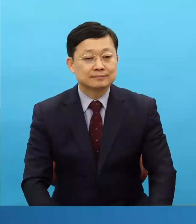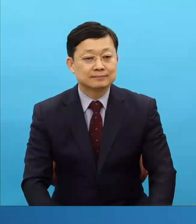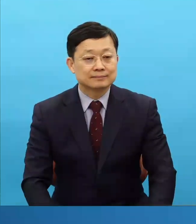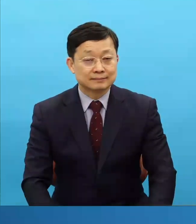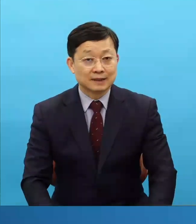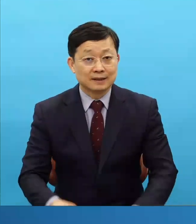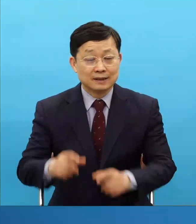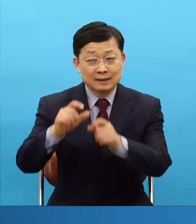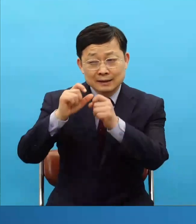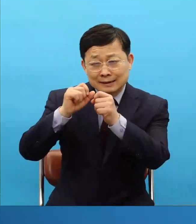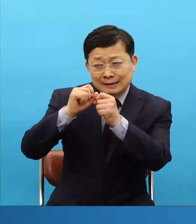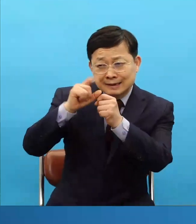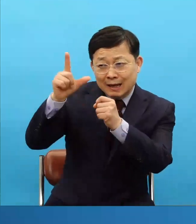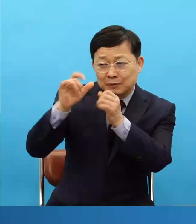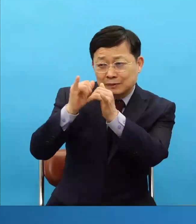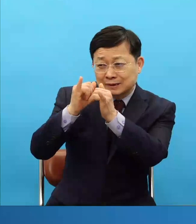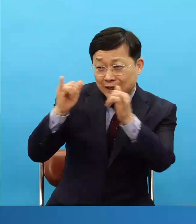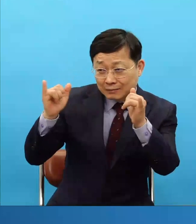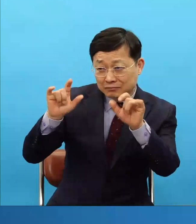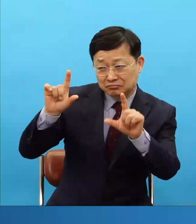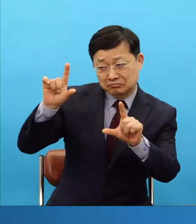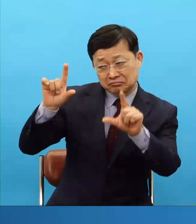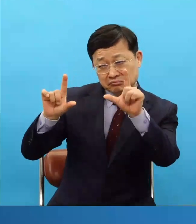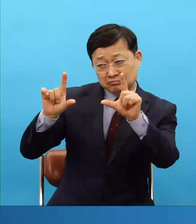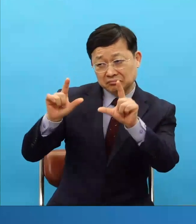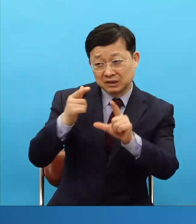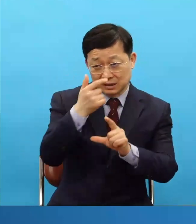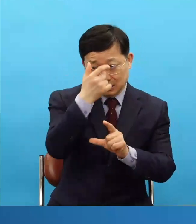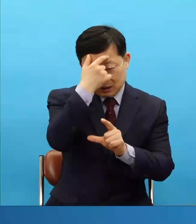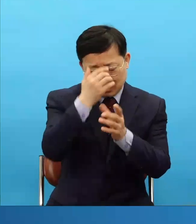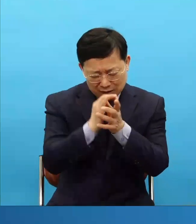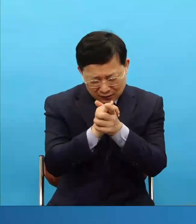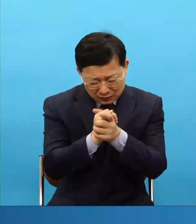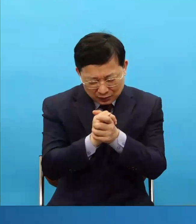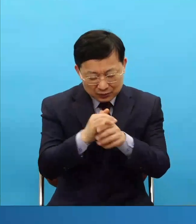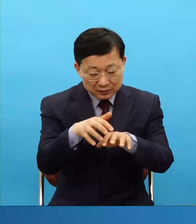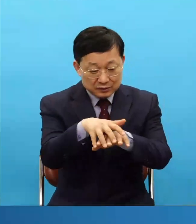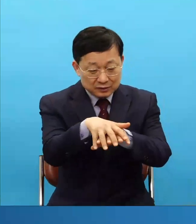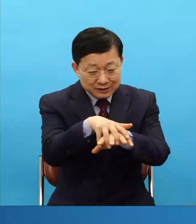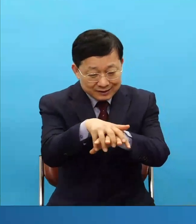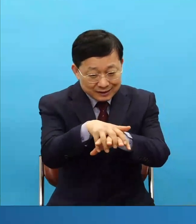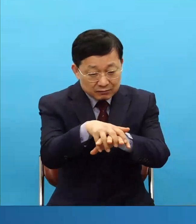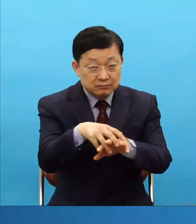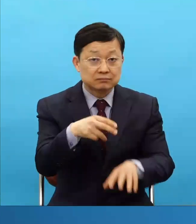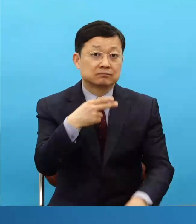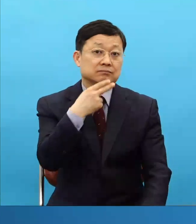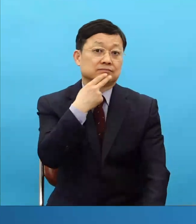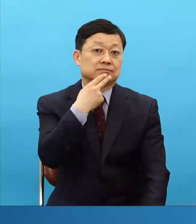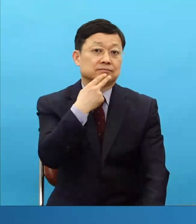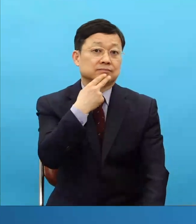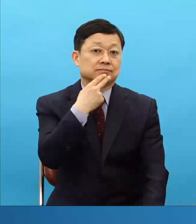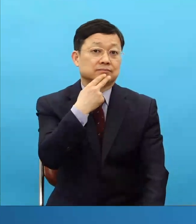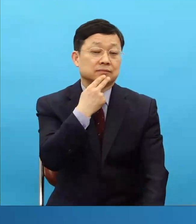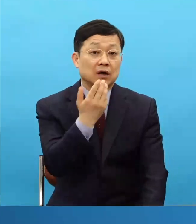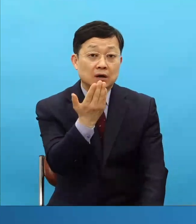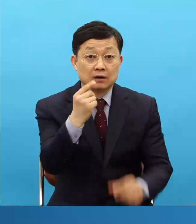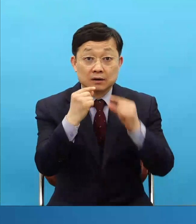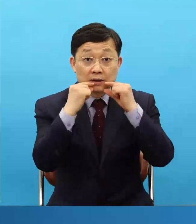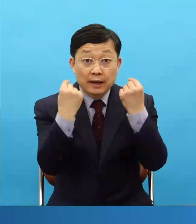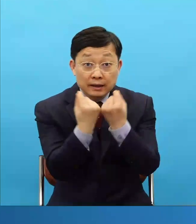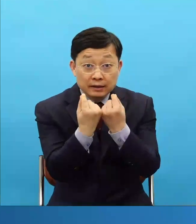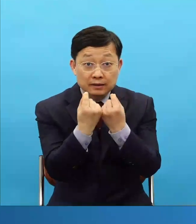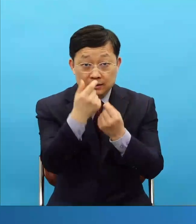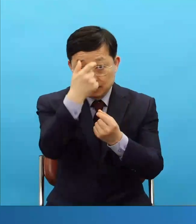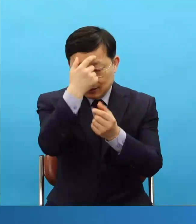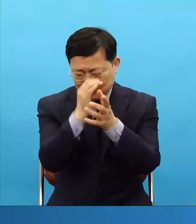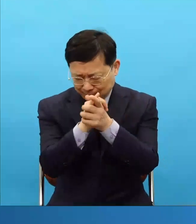요 기도의 시스템이 없습니다. That most people do not have a prayer system. 그래서 여러분들이 이게 기도 시스템 딱 가지고 있으면